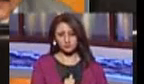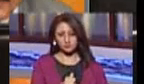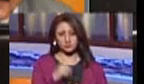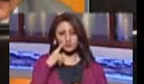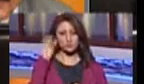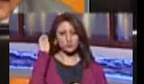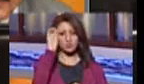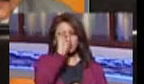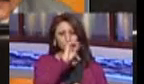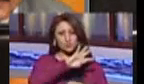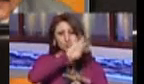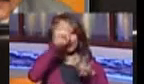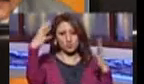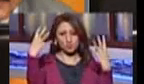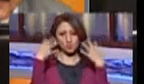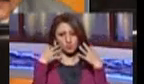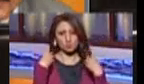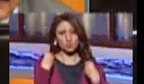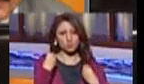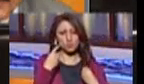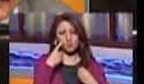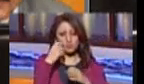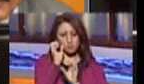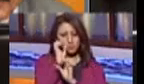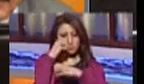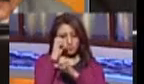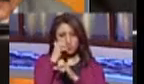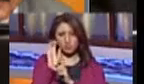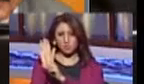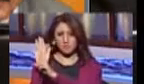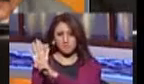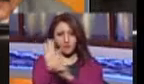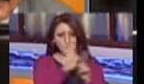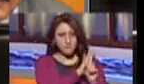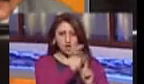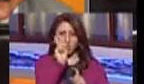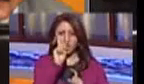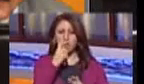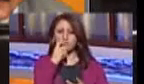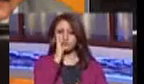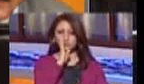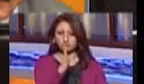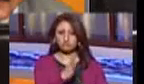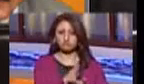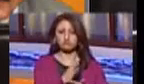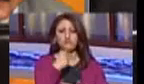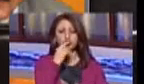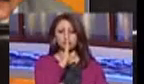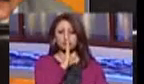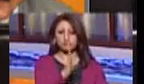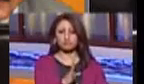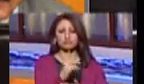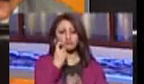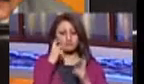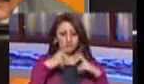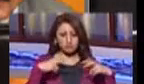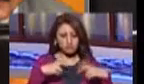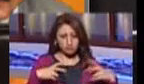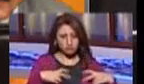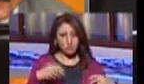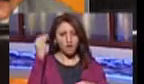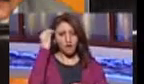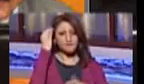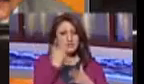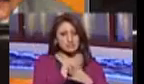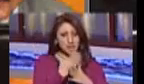للاهالي وللجمهور عموما، الطب الشرعي جهه حياديه في وزاره تبع وزاره العدل، يطمنوا ان تقرير الطب الشرعي